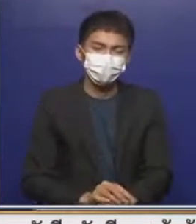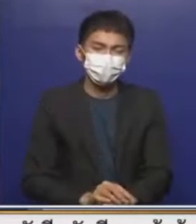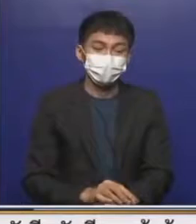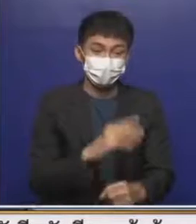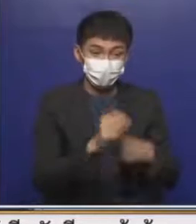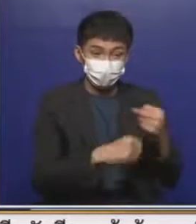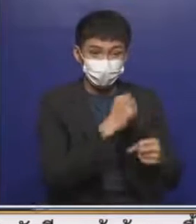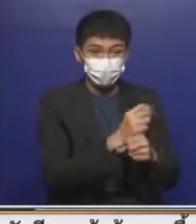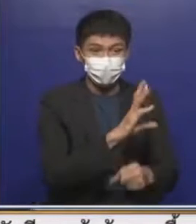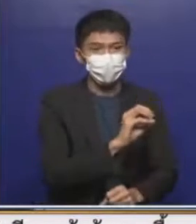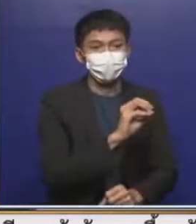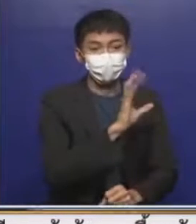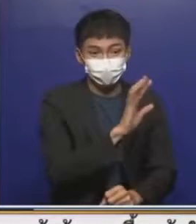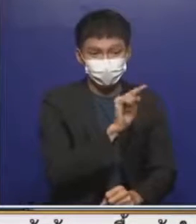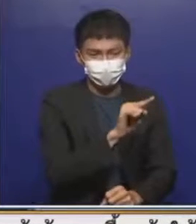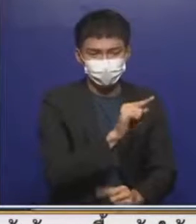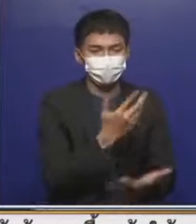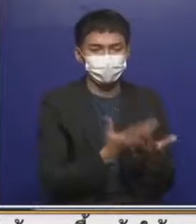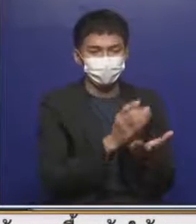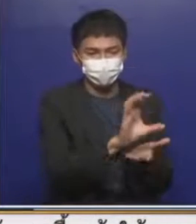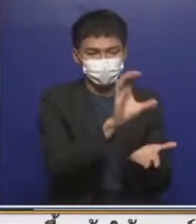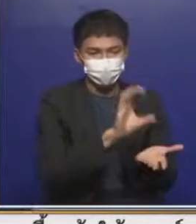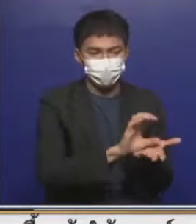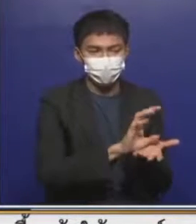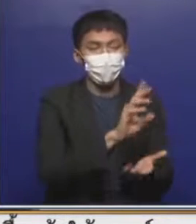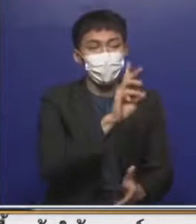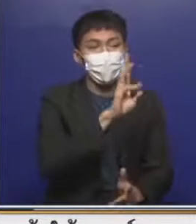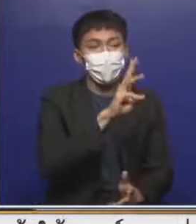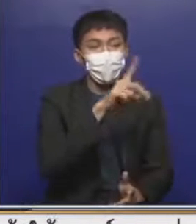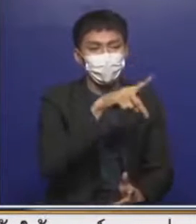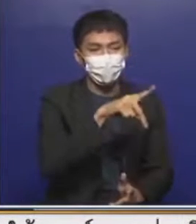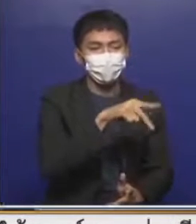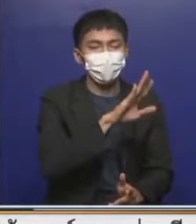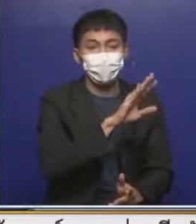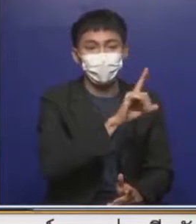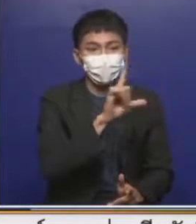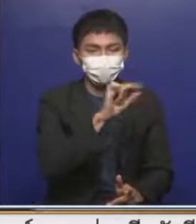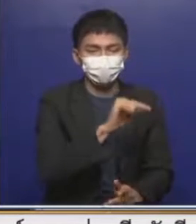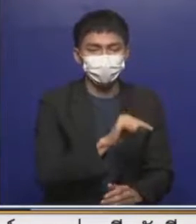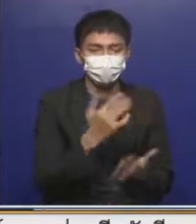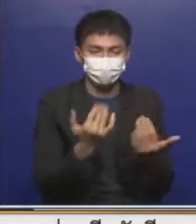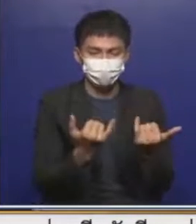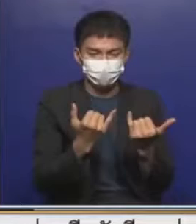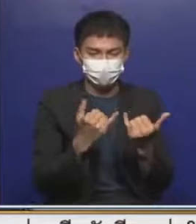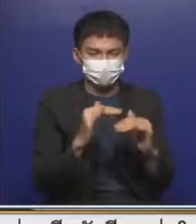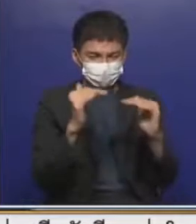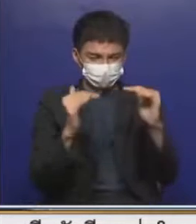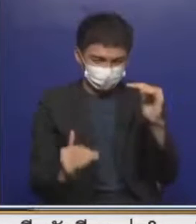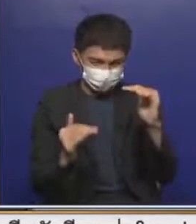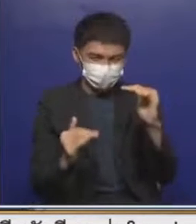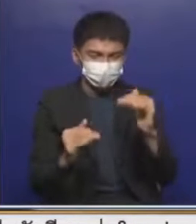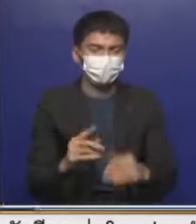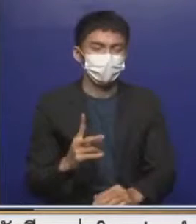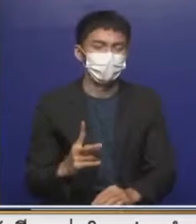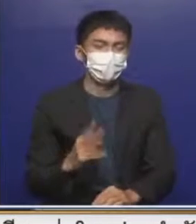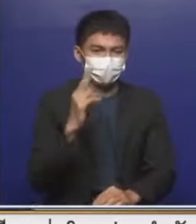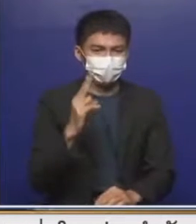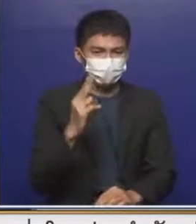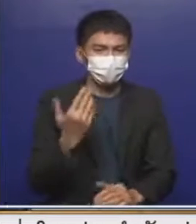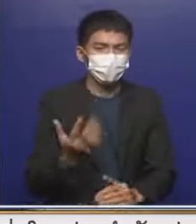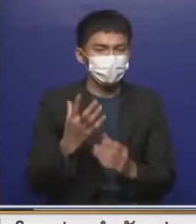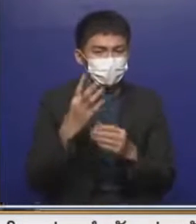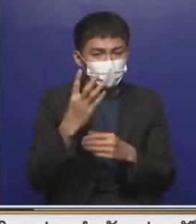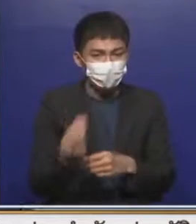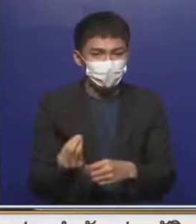ที่มีงบอยู่ 6,085 ล้านถูกตัดงบไปถง 433 ล้ เหลองบอยเพีง 5,65